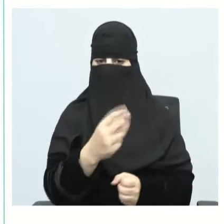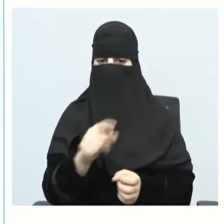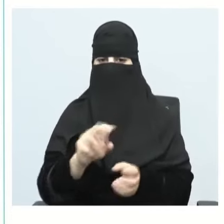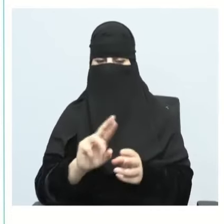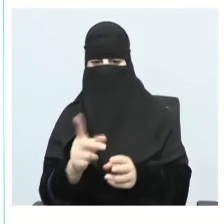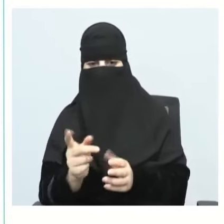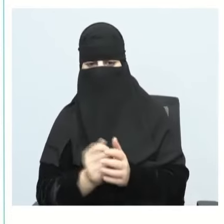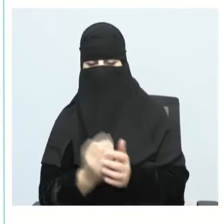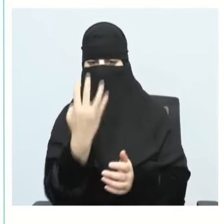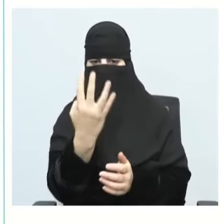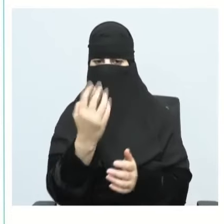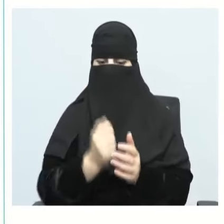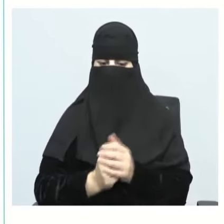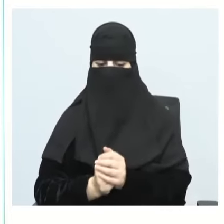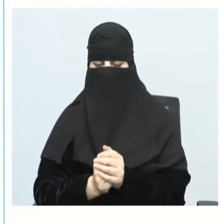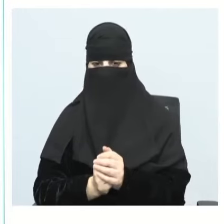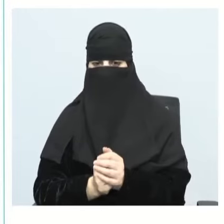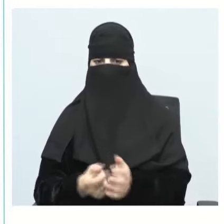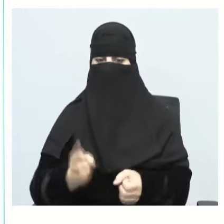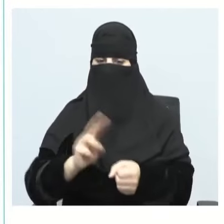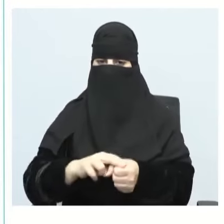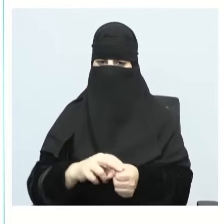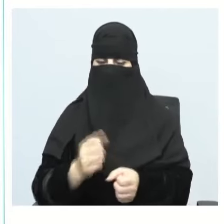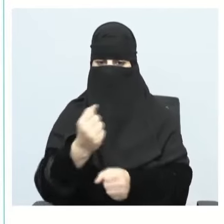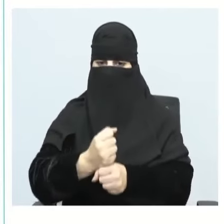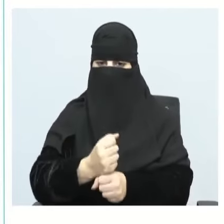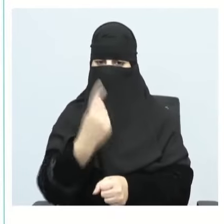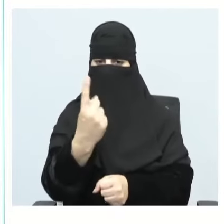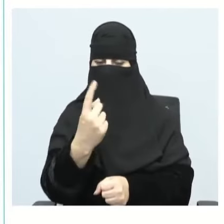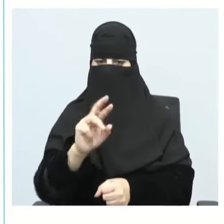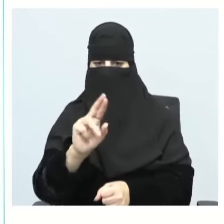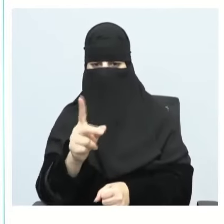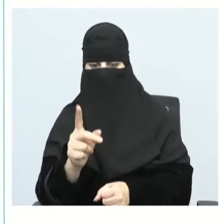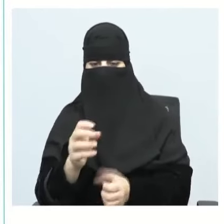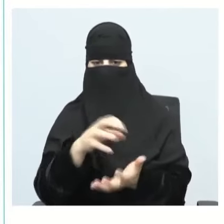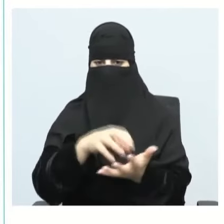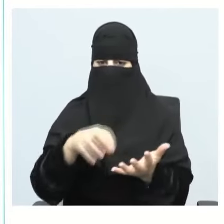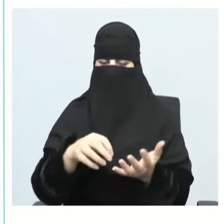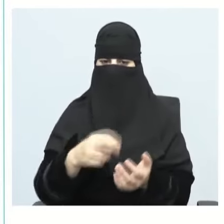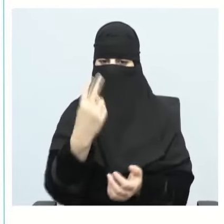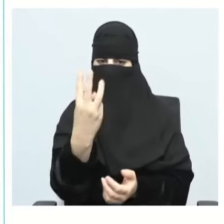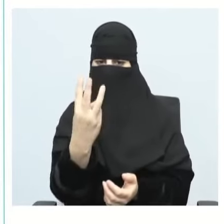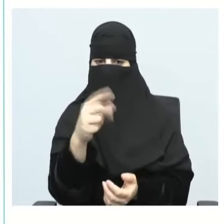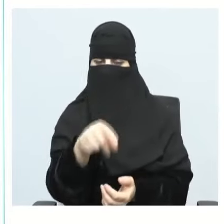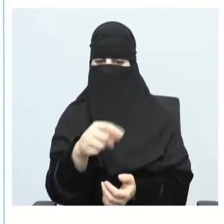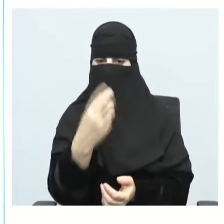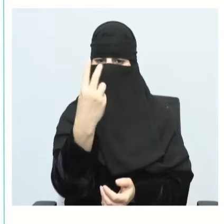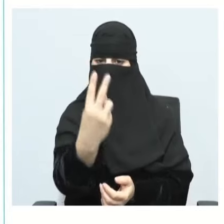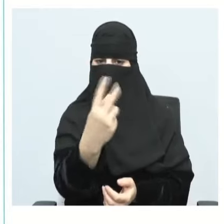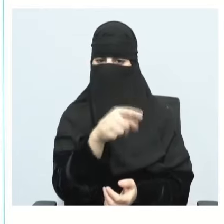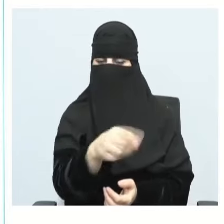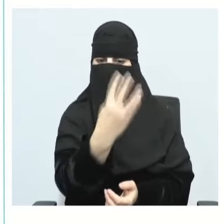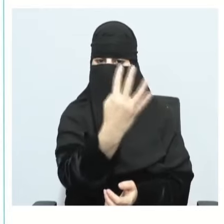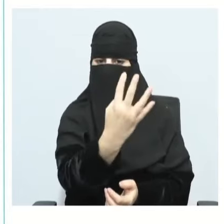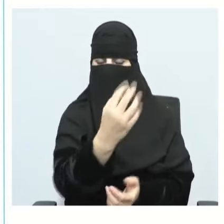بدل المكان اربعه مره ثانيه يثبت الواحد وبدل الاماكن الثلاثه هنا واحط هنا اثنين اربعه